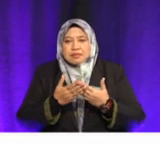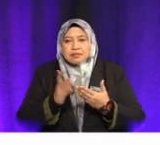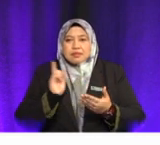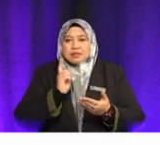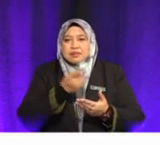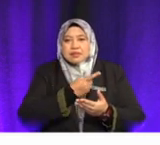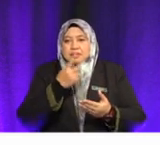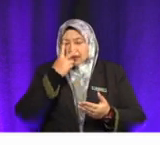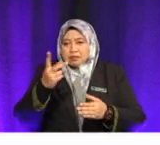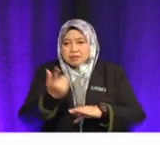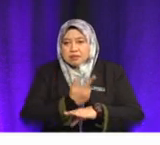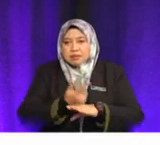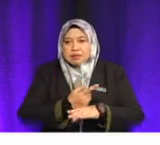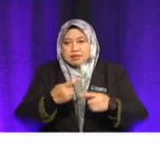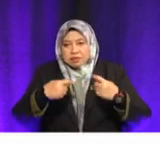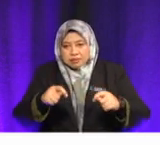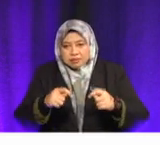tengok latihan kita